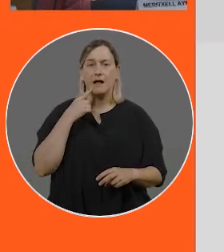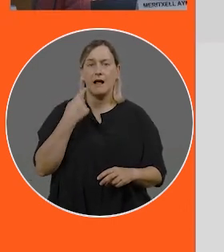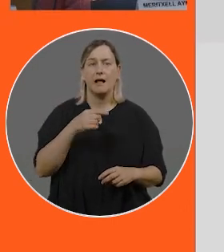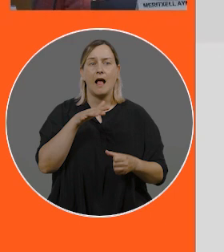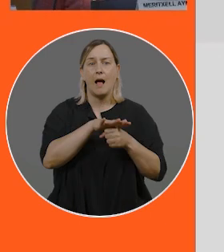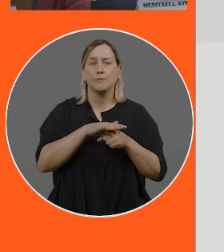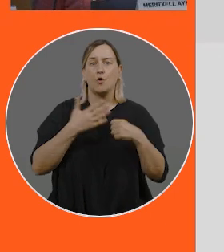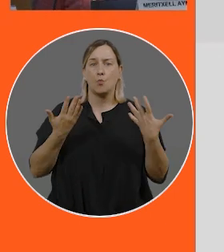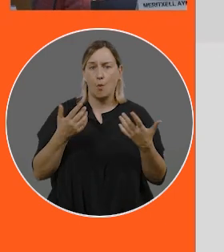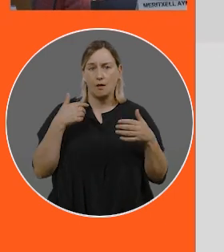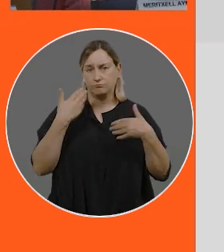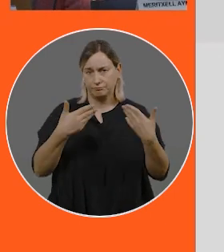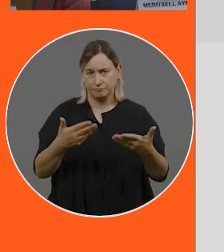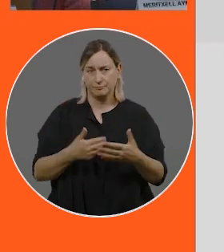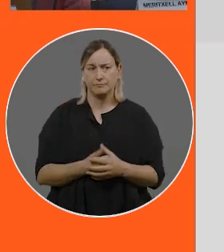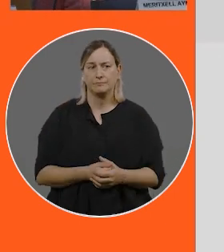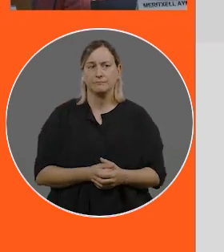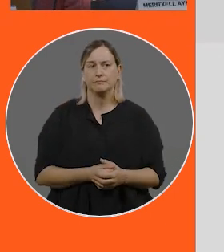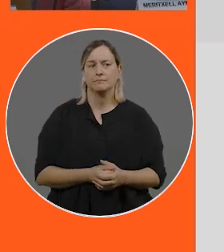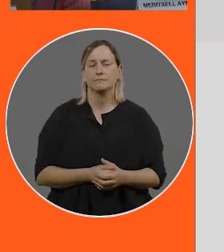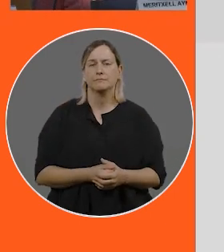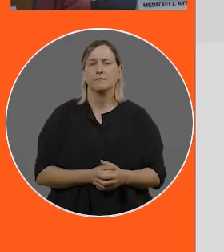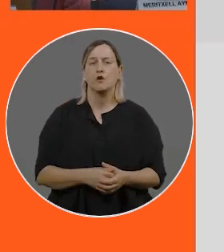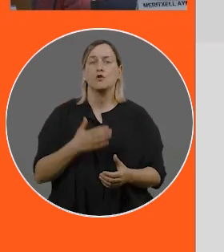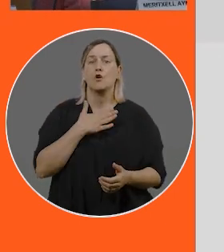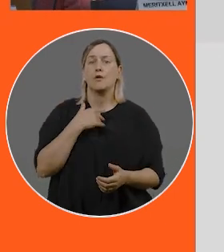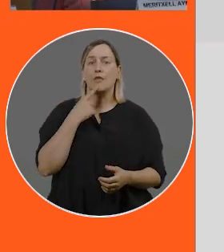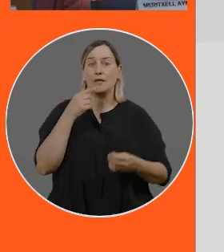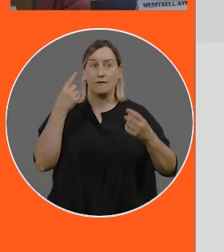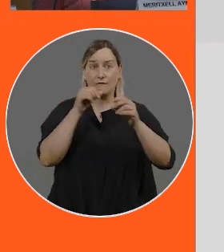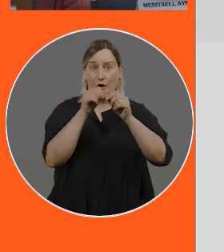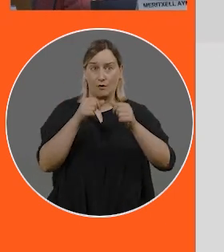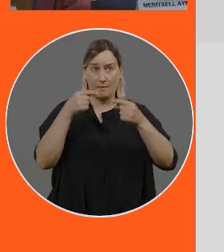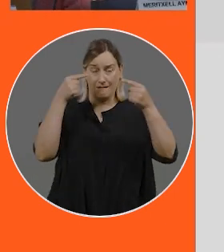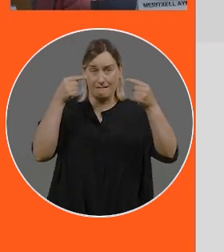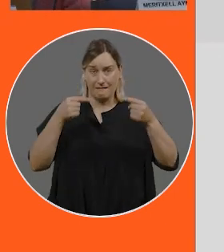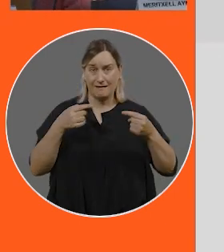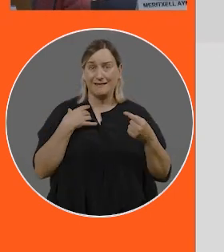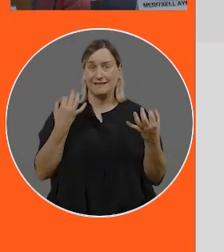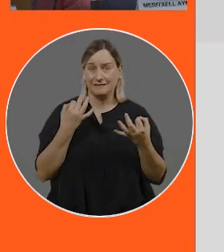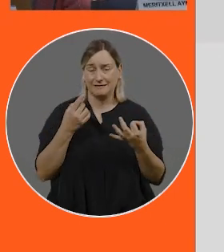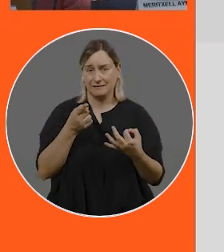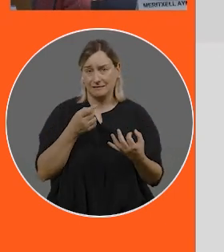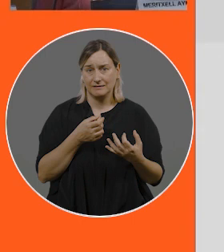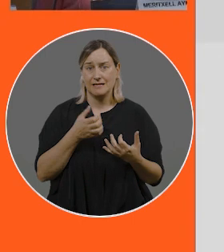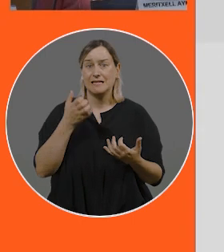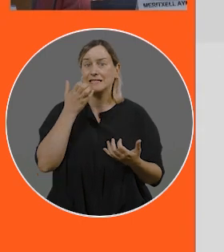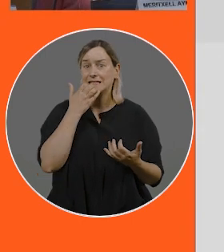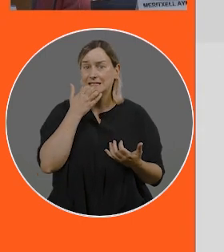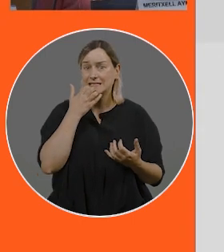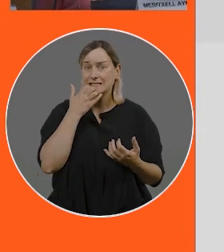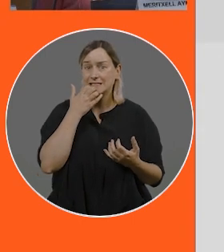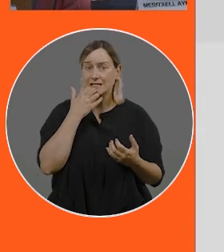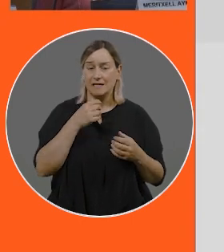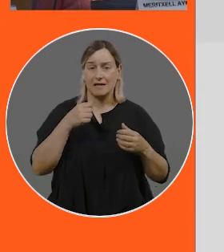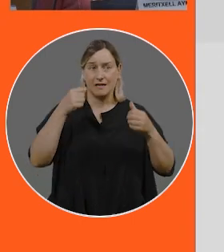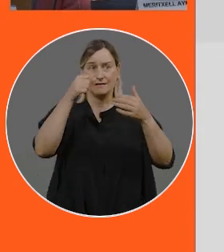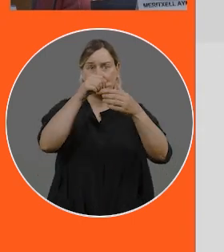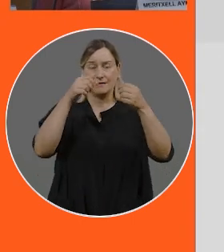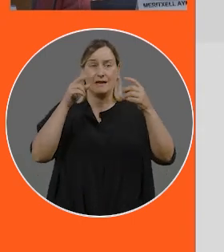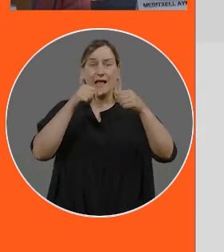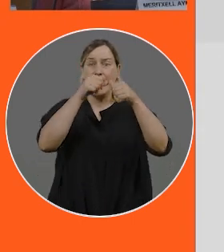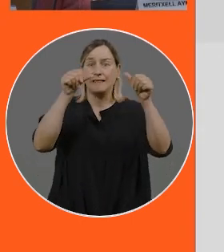etc. Escape, però no què us volia dir amb aquest formulari? Doncs que si els camps de formulari no tenen les